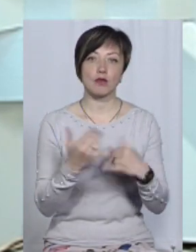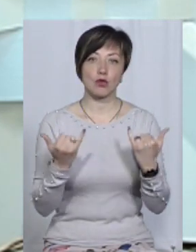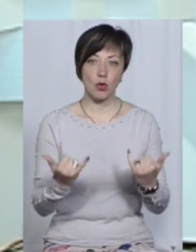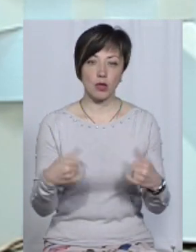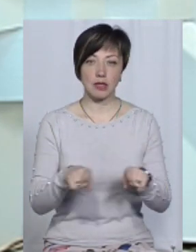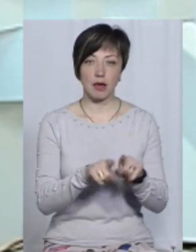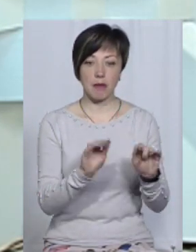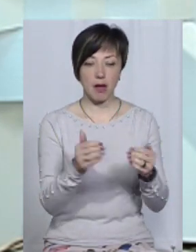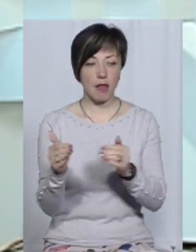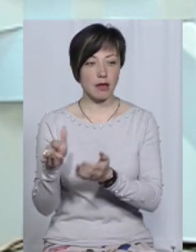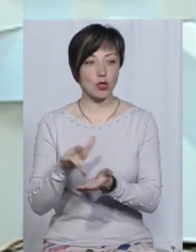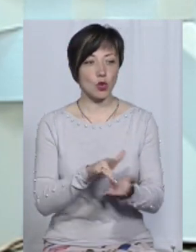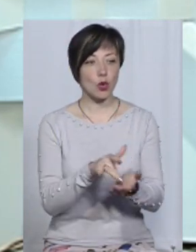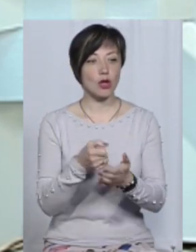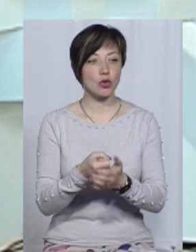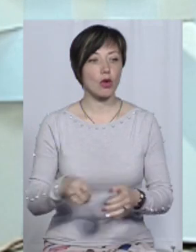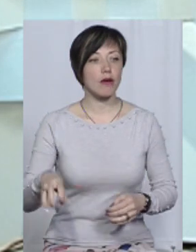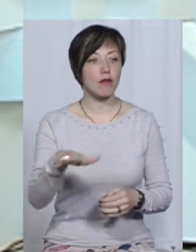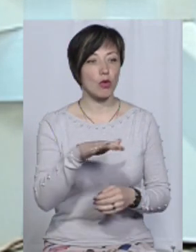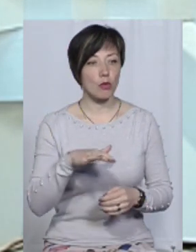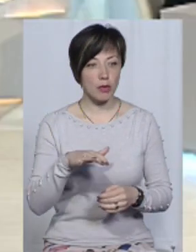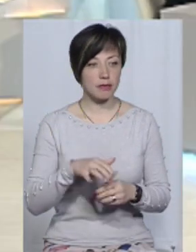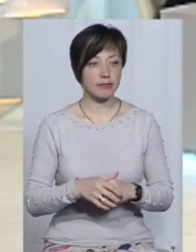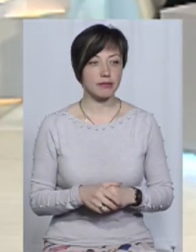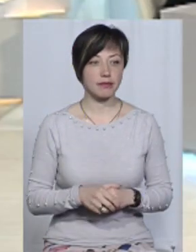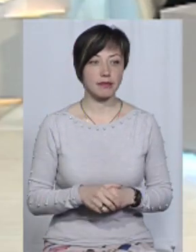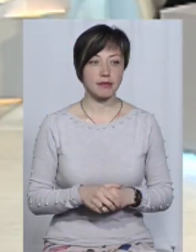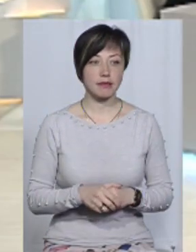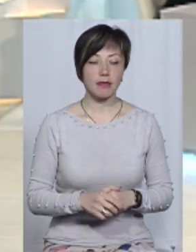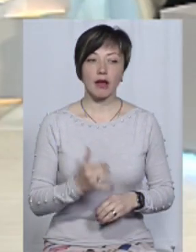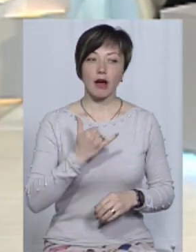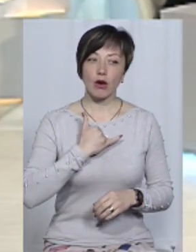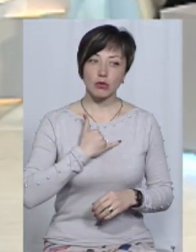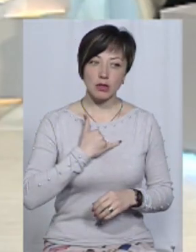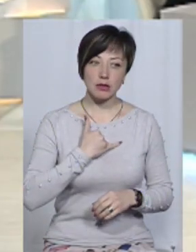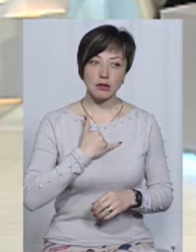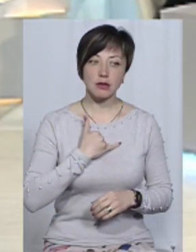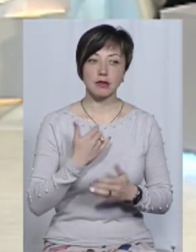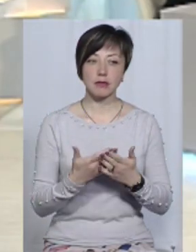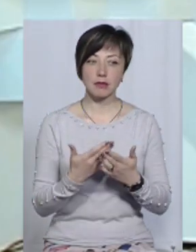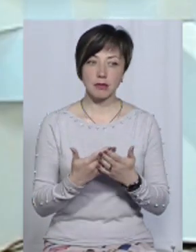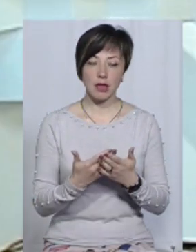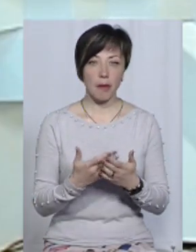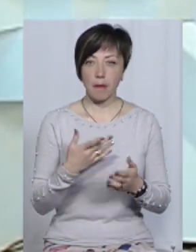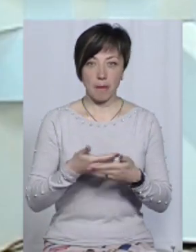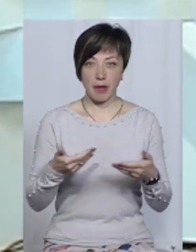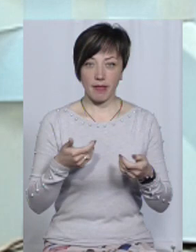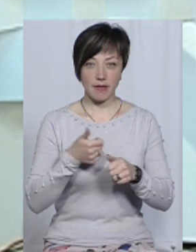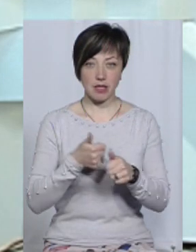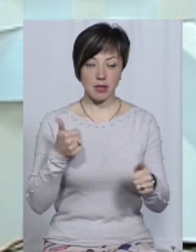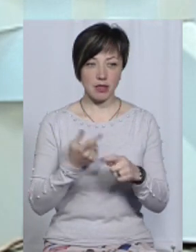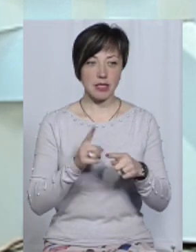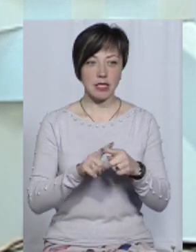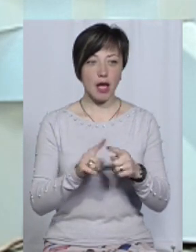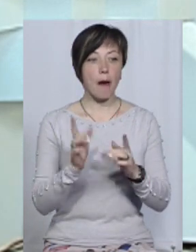сьогодні от такі маленькі тури до Європи. От, потім у нас. А у нас, а потім вже, да, ну дивіться, ми не відстаємо. Я вам скажу, ось